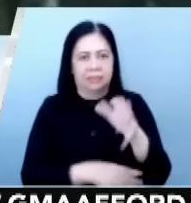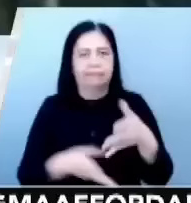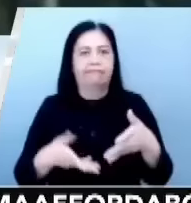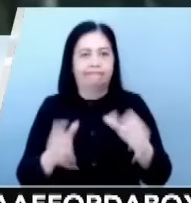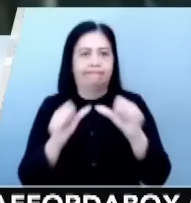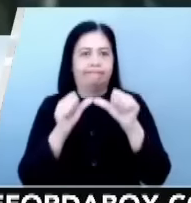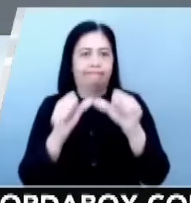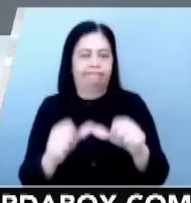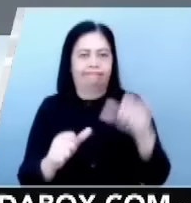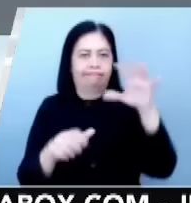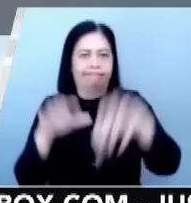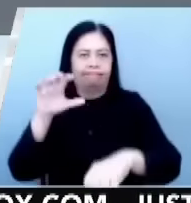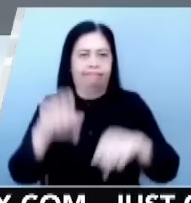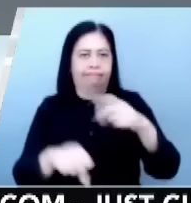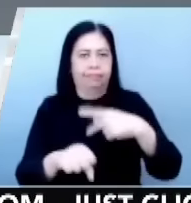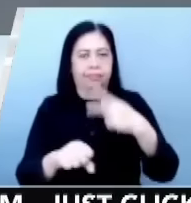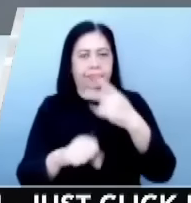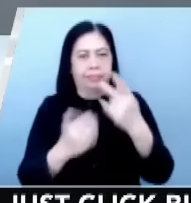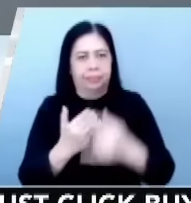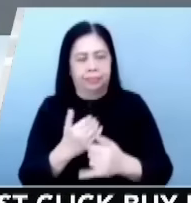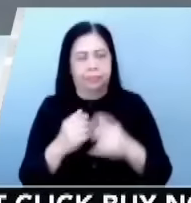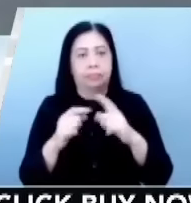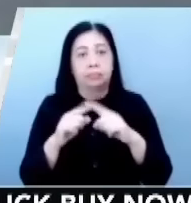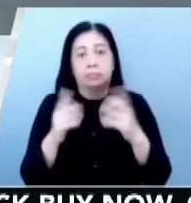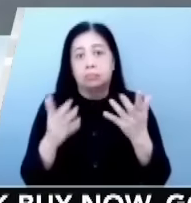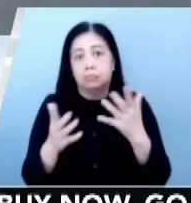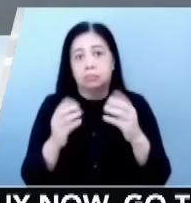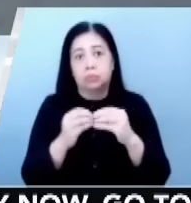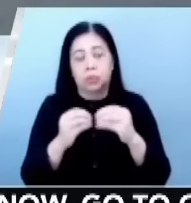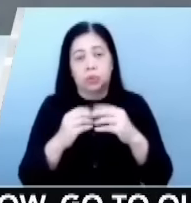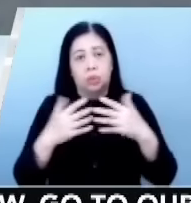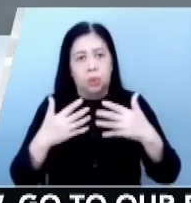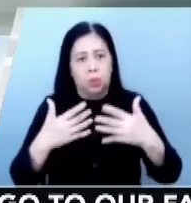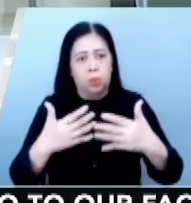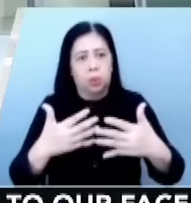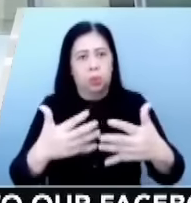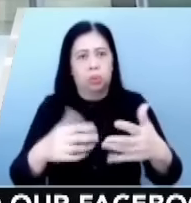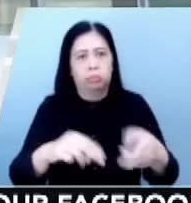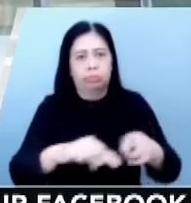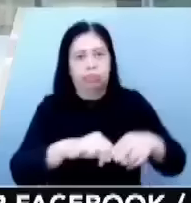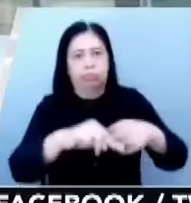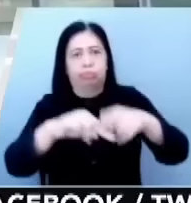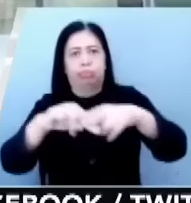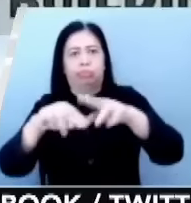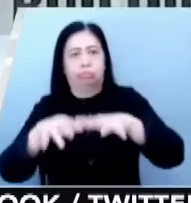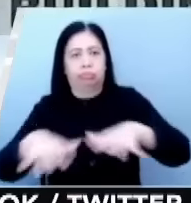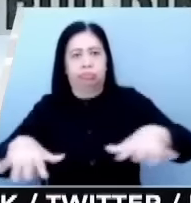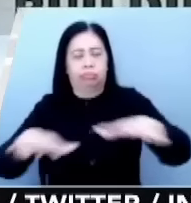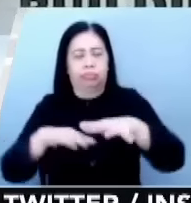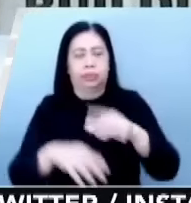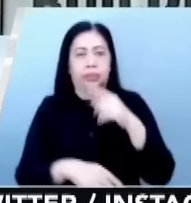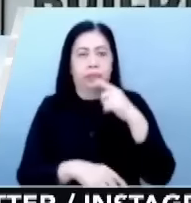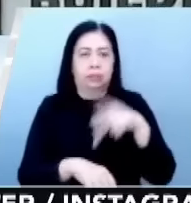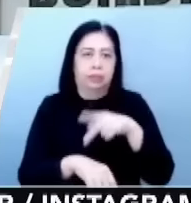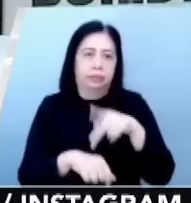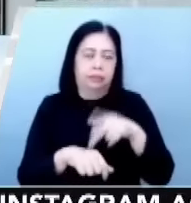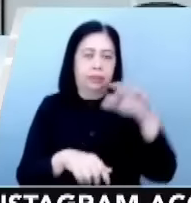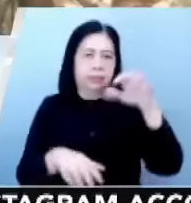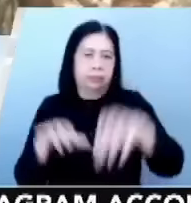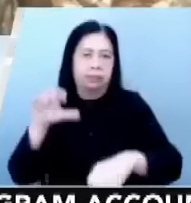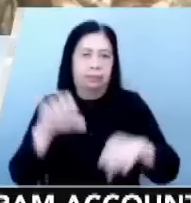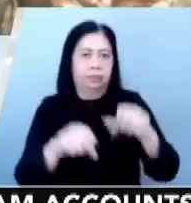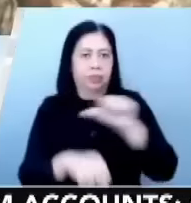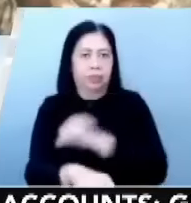reclamation project doon. At maaaring lumawak pa ang pagtatambak. Sabi ng Philippine Reclamation Authority, tapos na